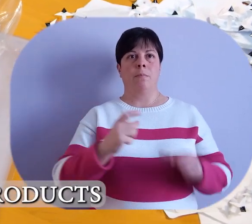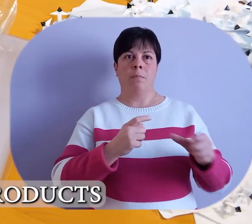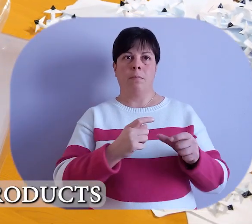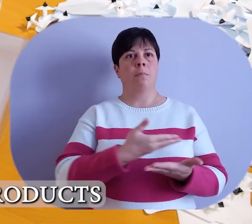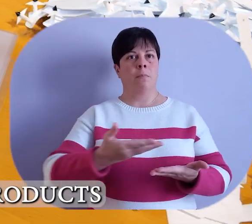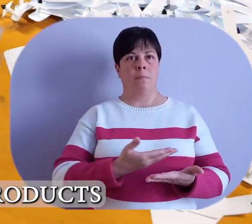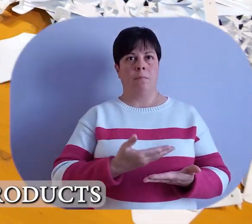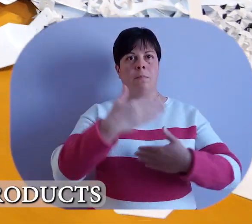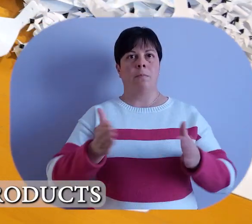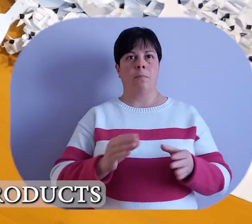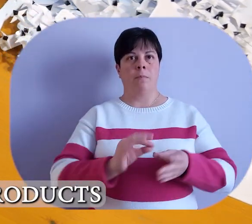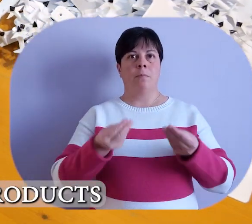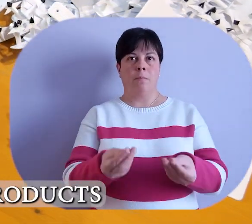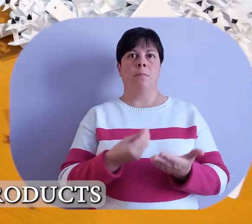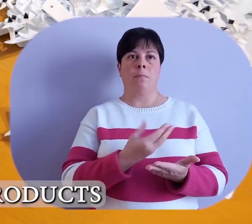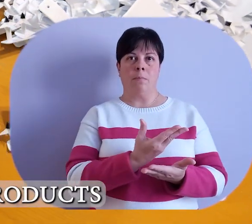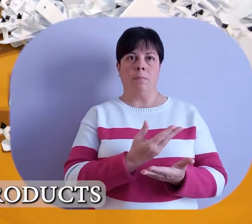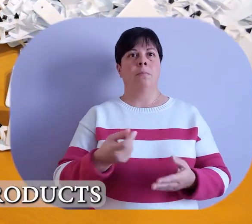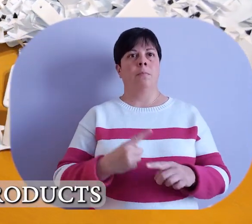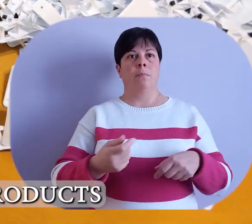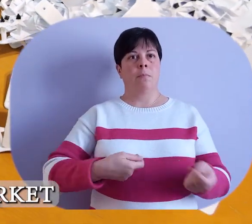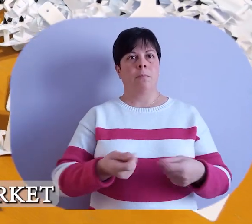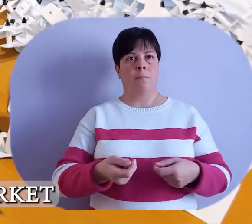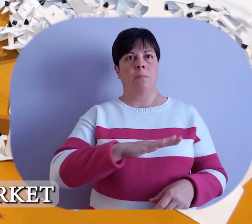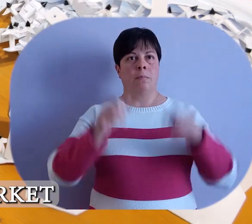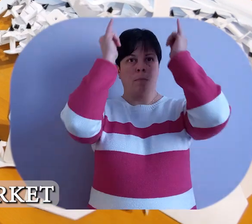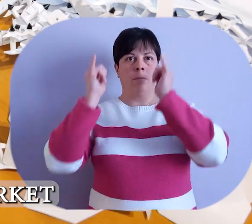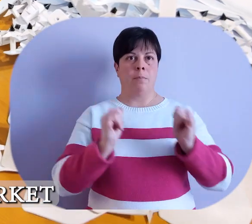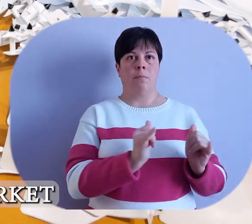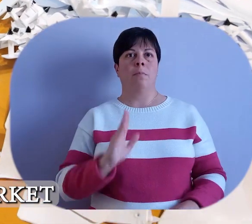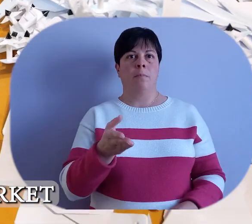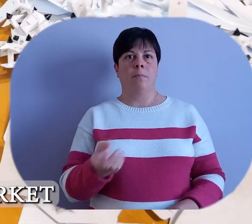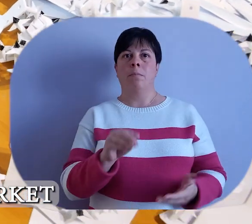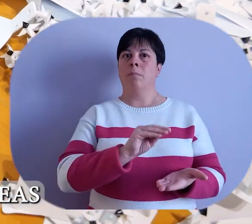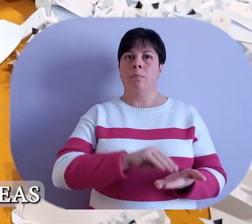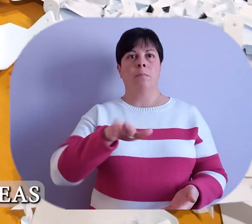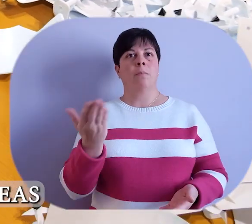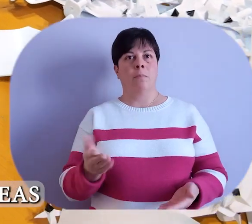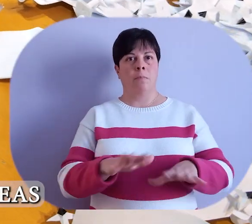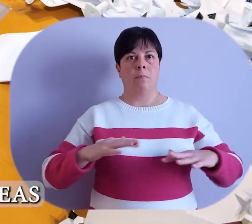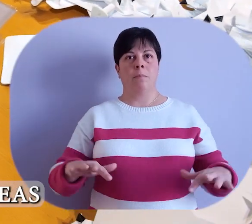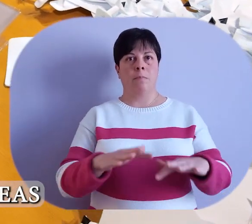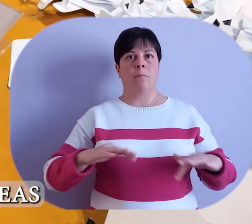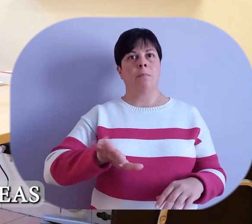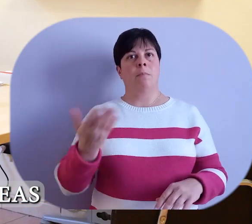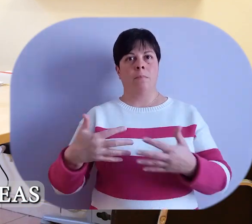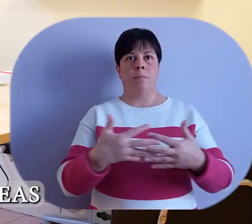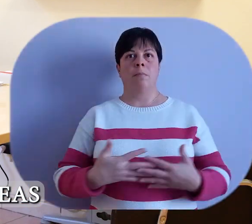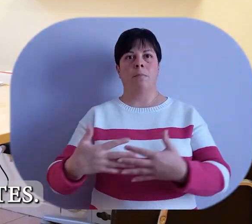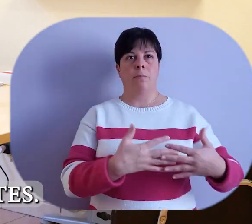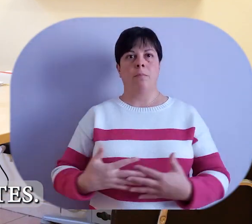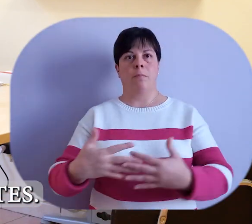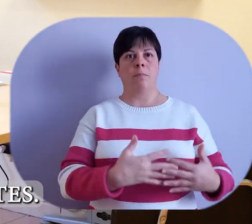il confezionamento di prodotti destinati al mercato del bestiame, va addirittura oltre